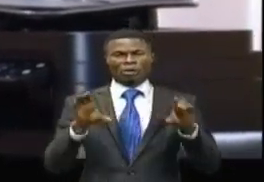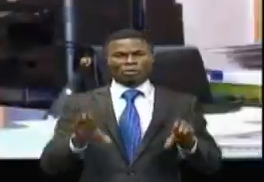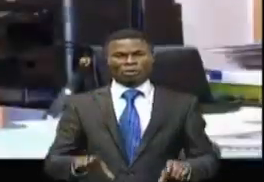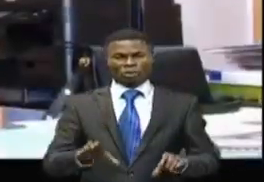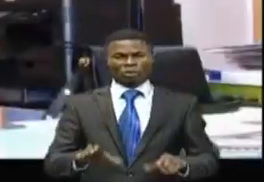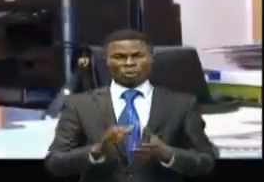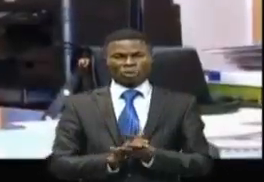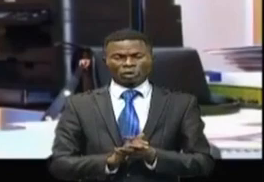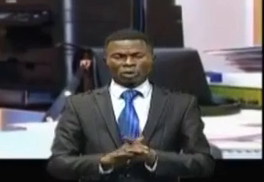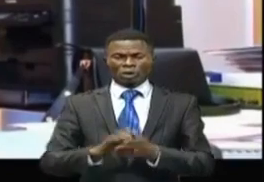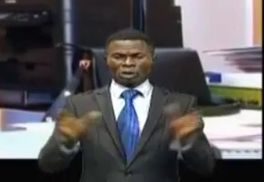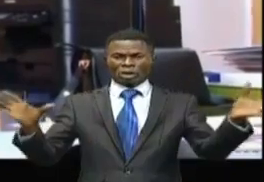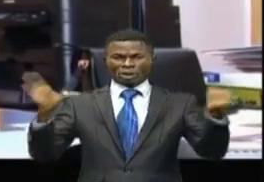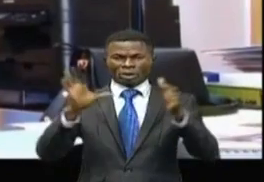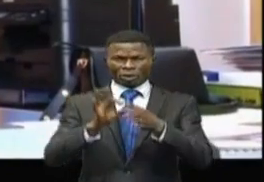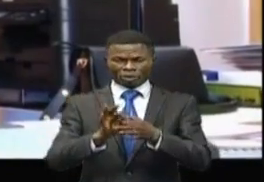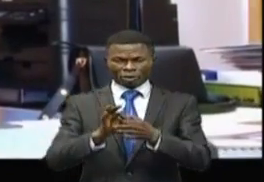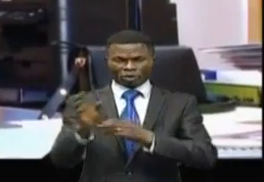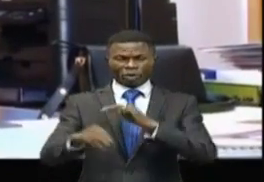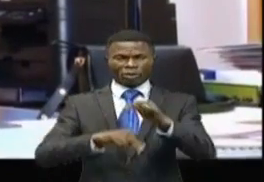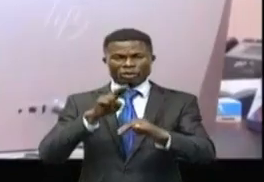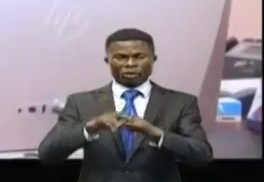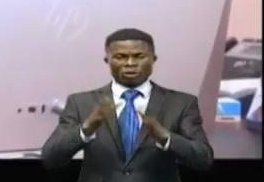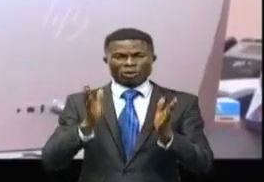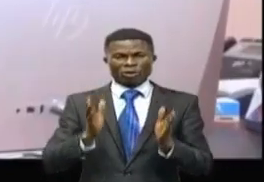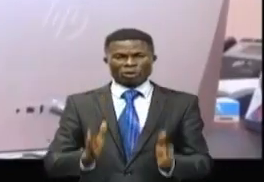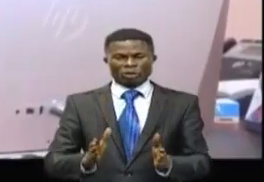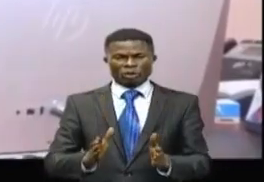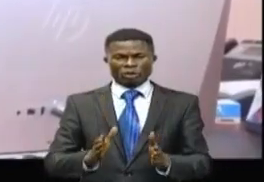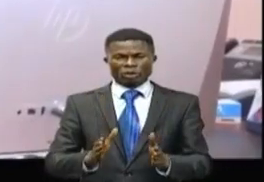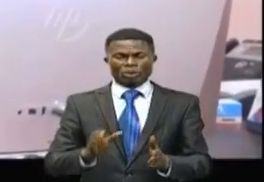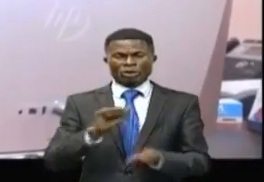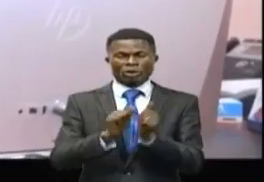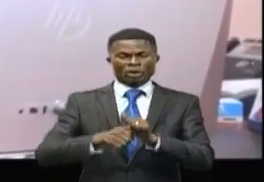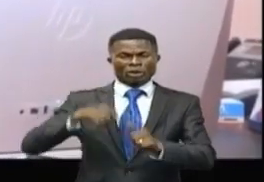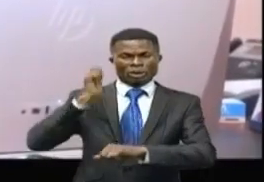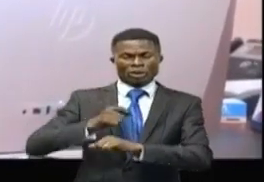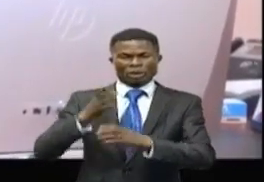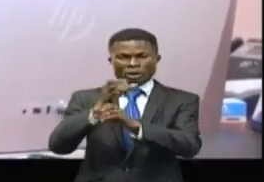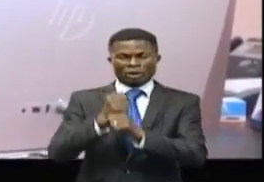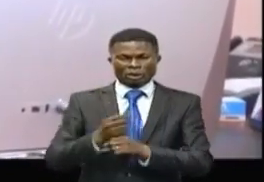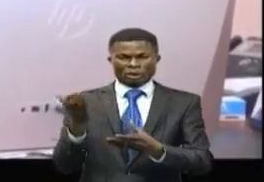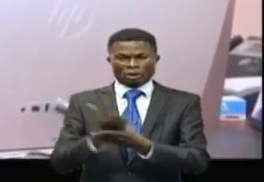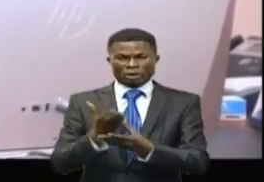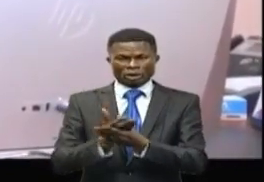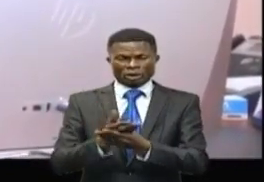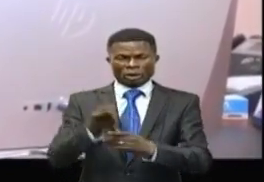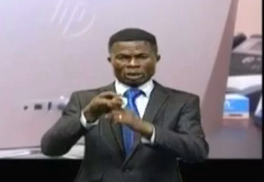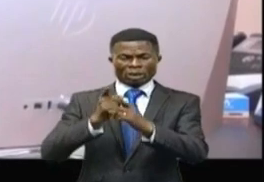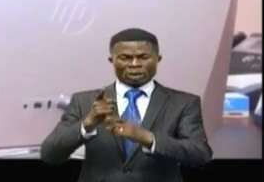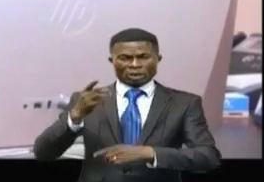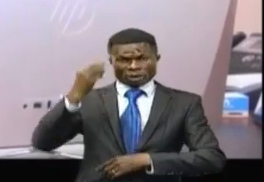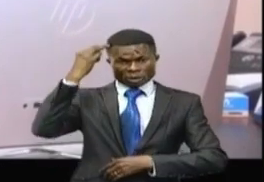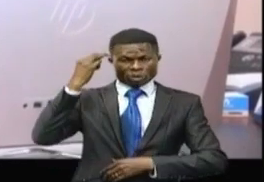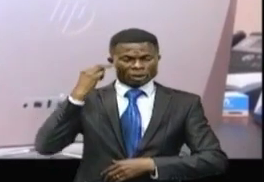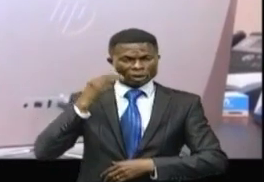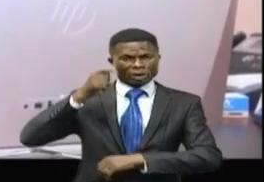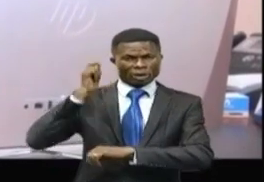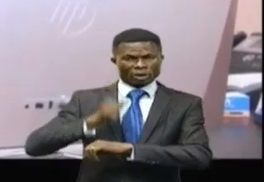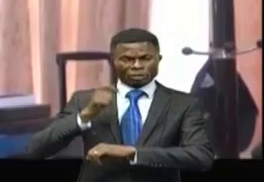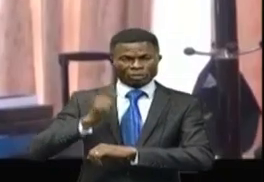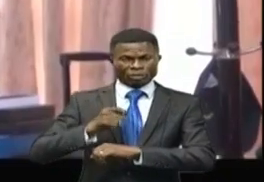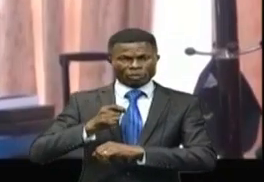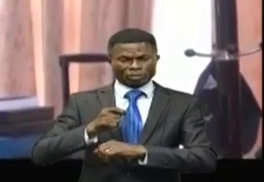l'harmonisation et la nationalisation des procédures pour l'obtention des documents délivrés par le ministère de la justice la